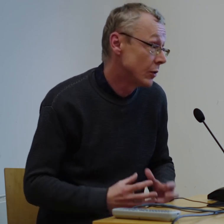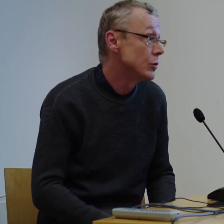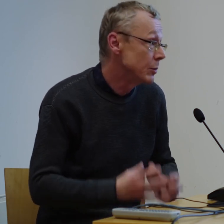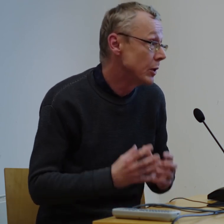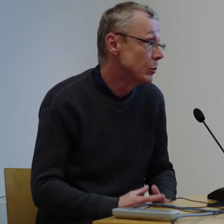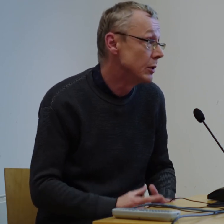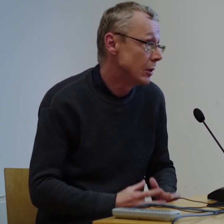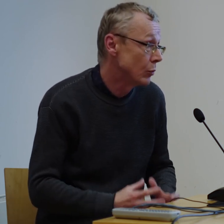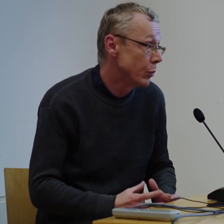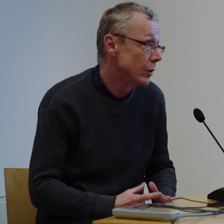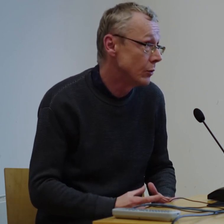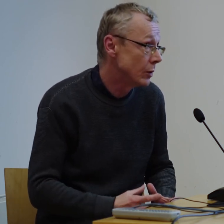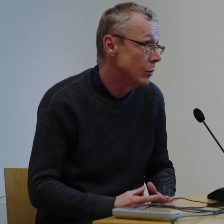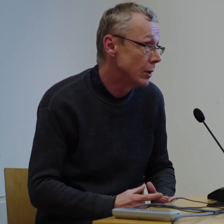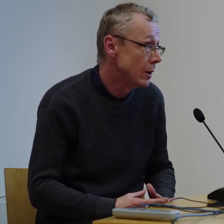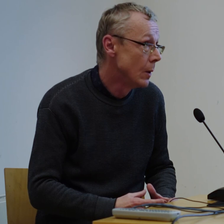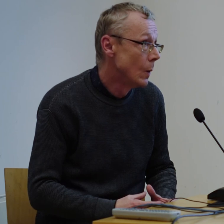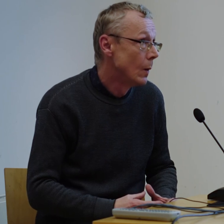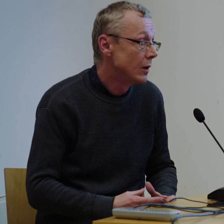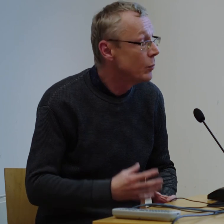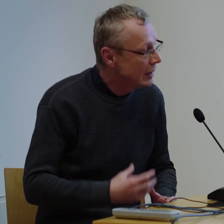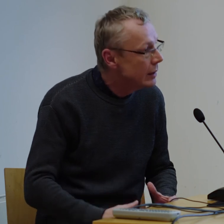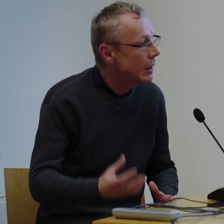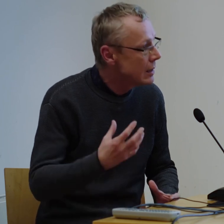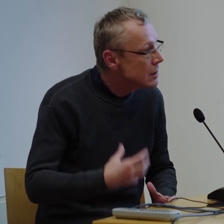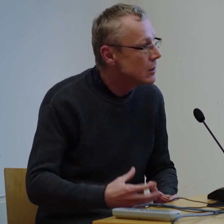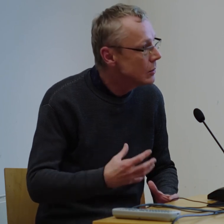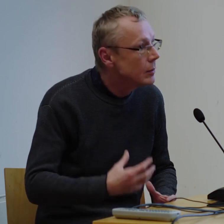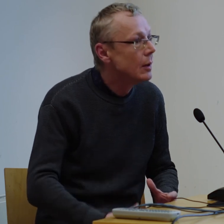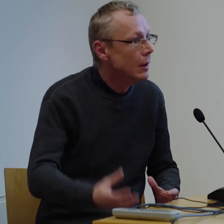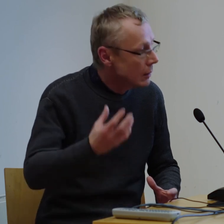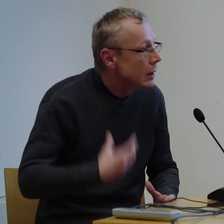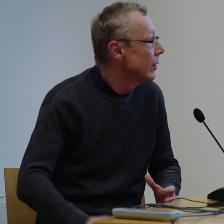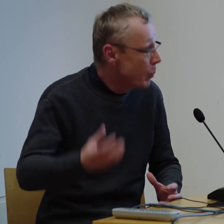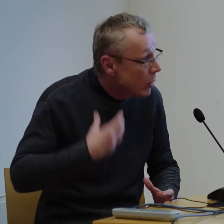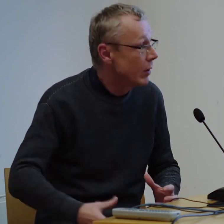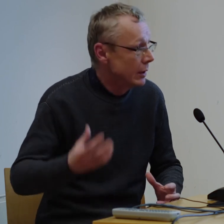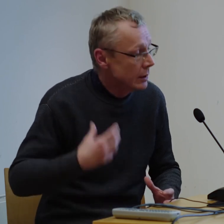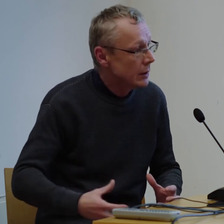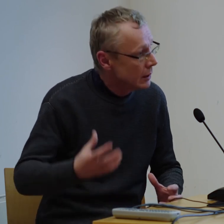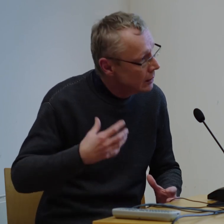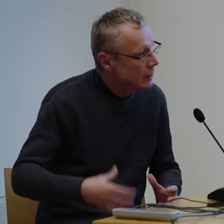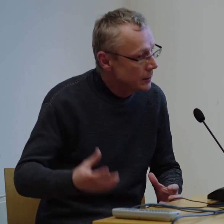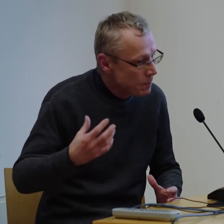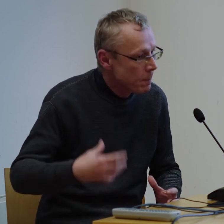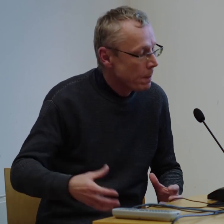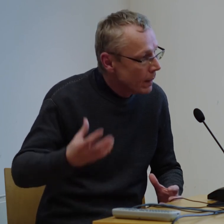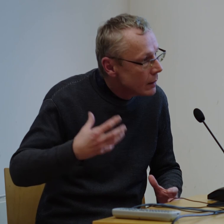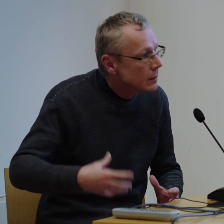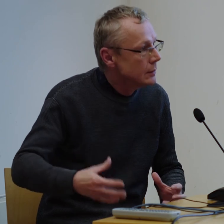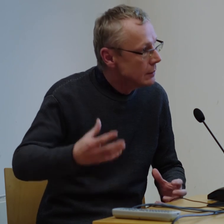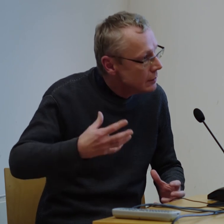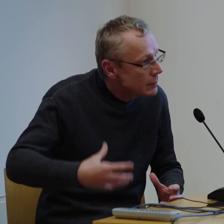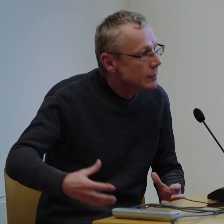jo, a samozřejmě jakoby ta zodpovědnost nebo i ten zpětný ráz, jako, který je opakovaný, tak